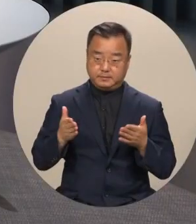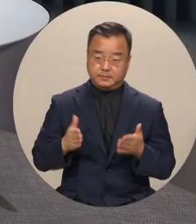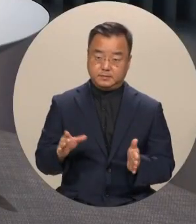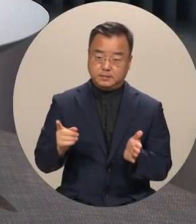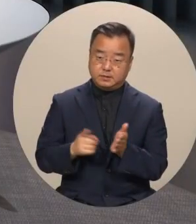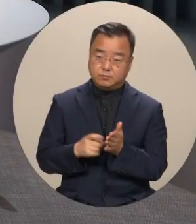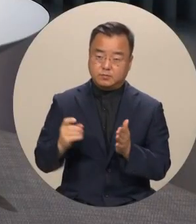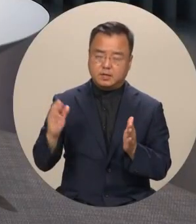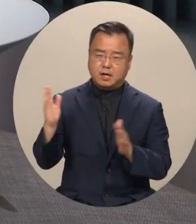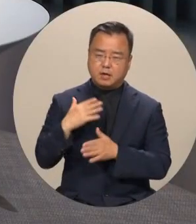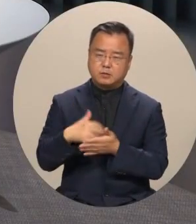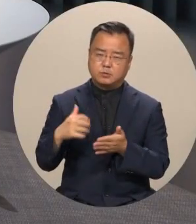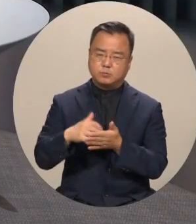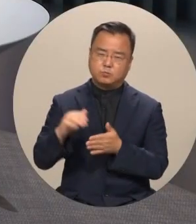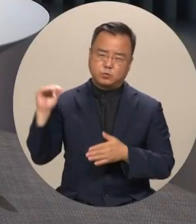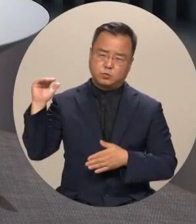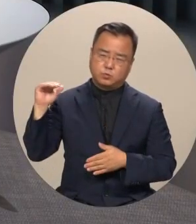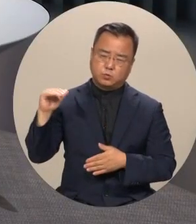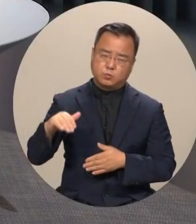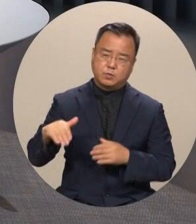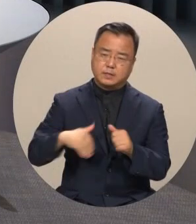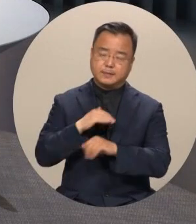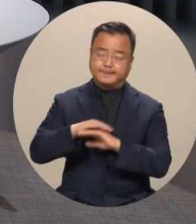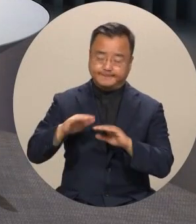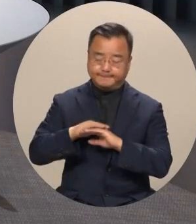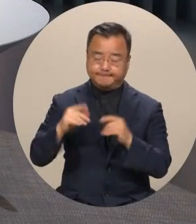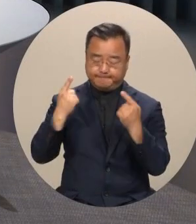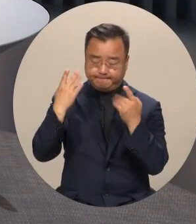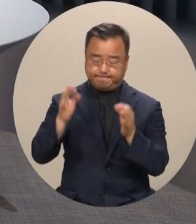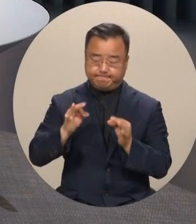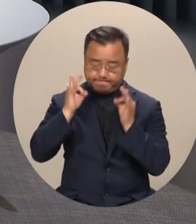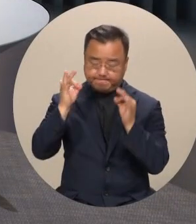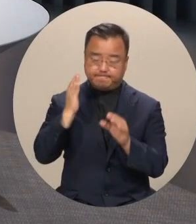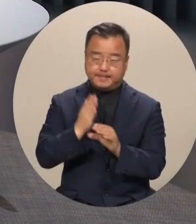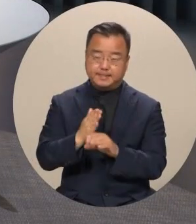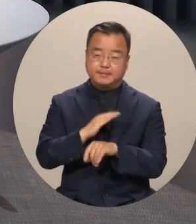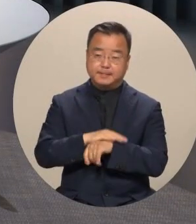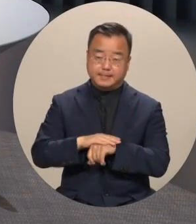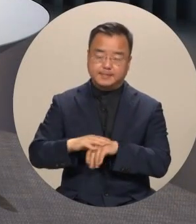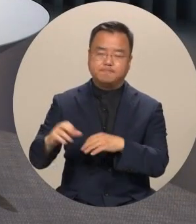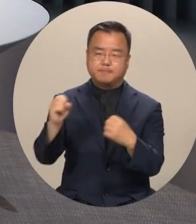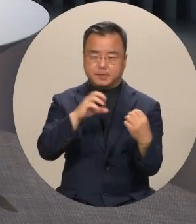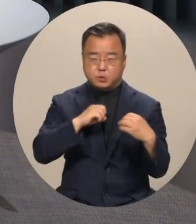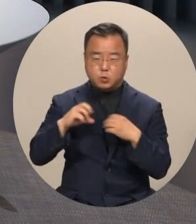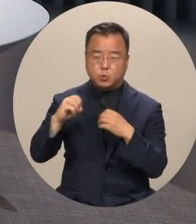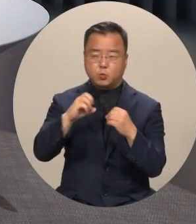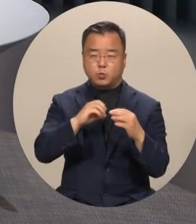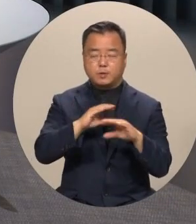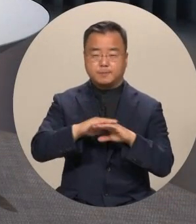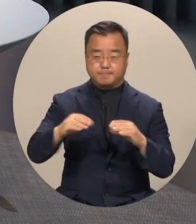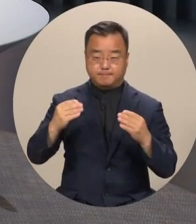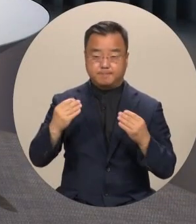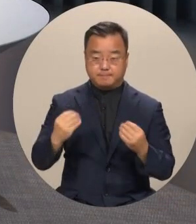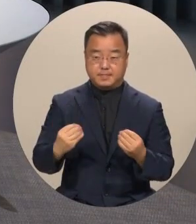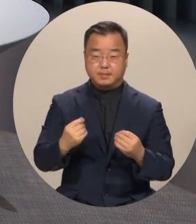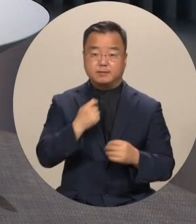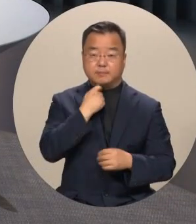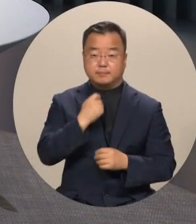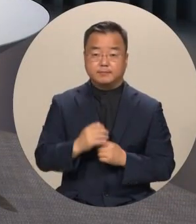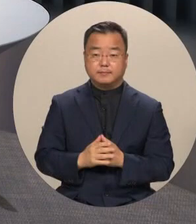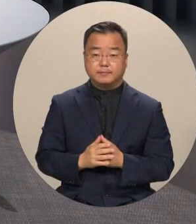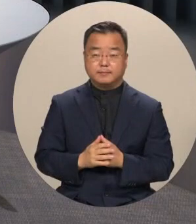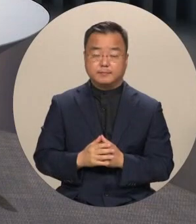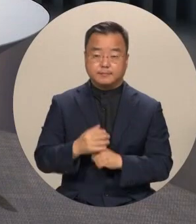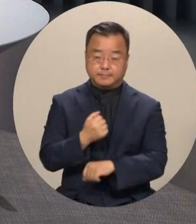학령인구 감소 의기를 돌파하는 노력이 대학에서도 이어지고 있는데 원만한 소통을 통해서 잘 추진되길 바라겠습니다